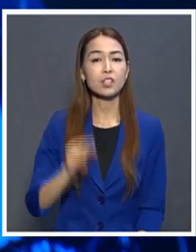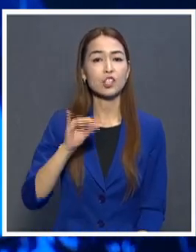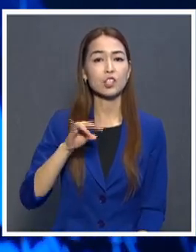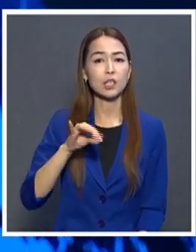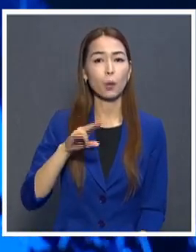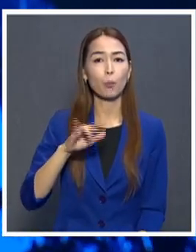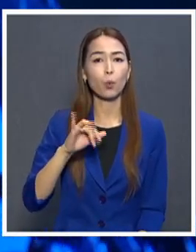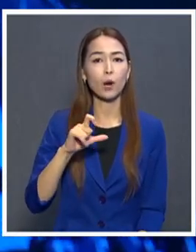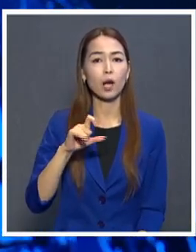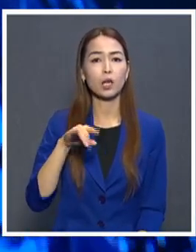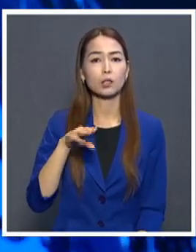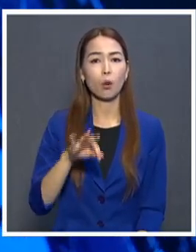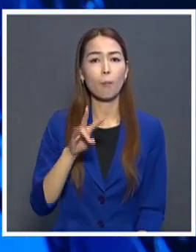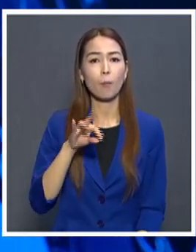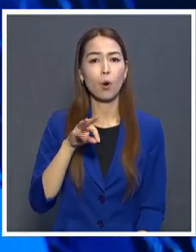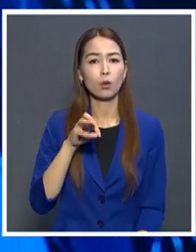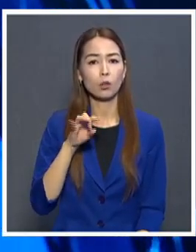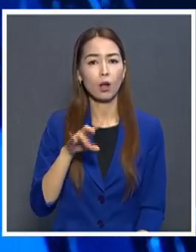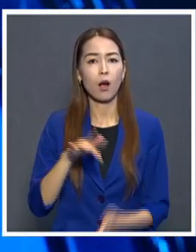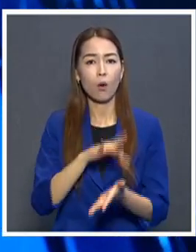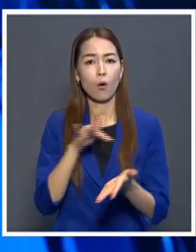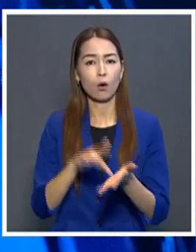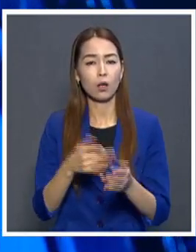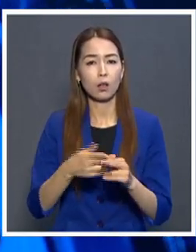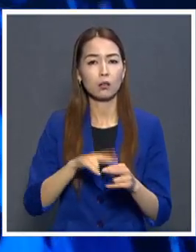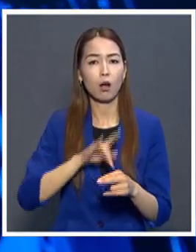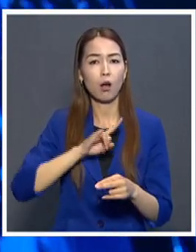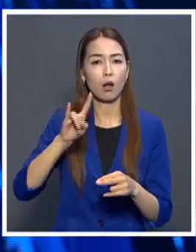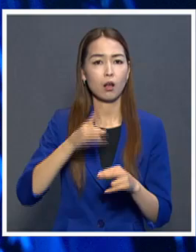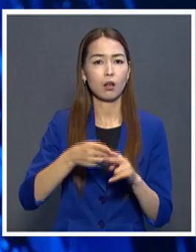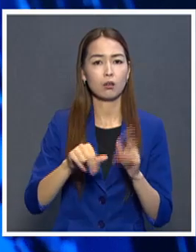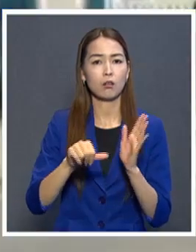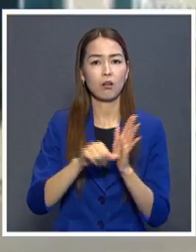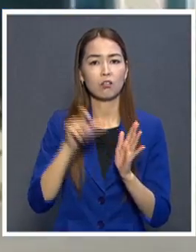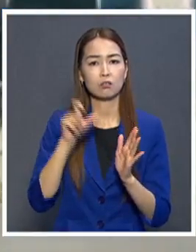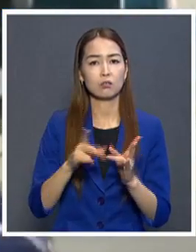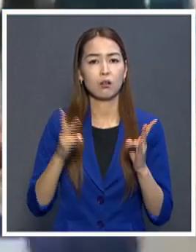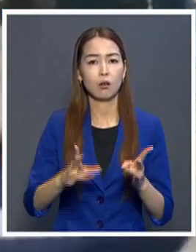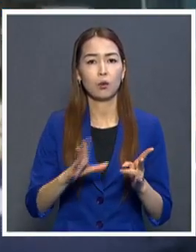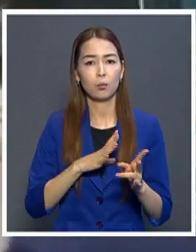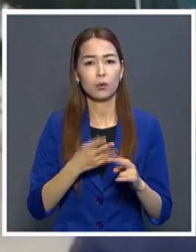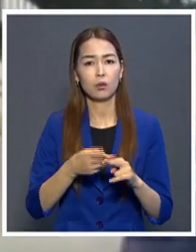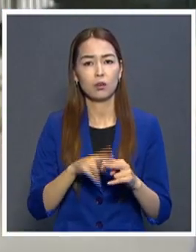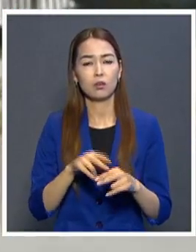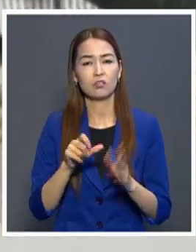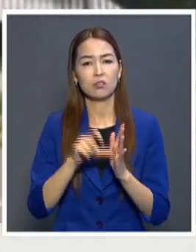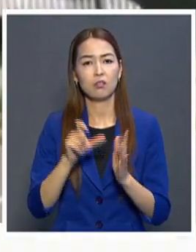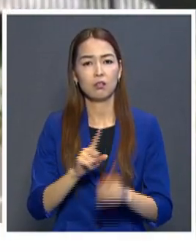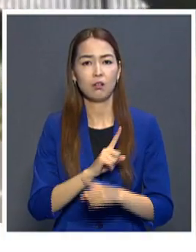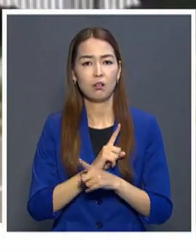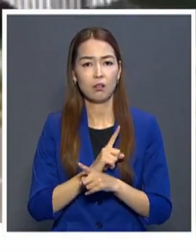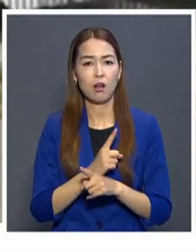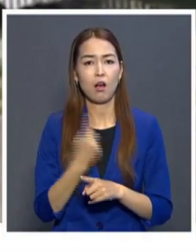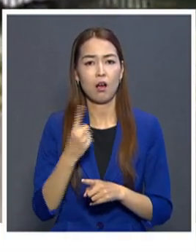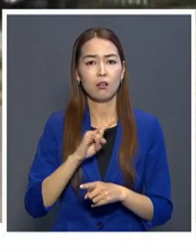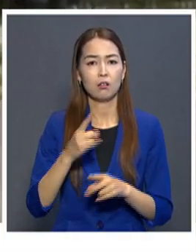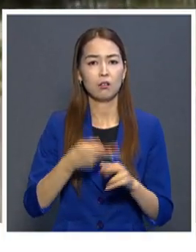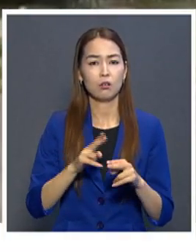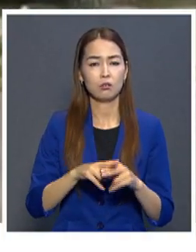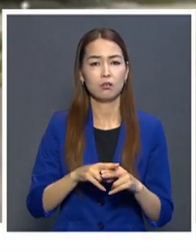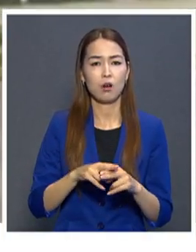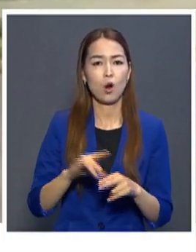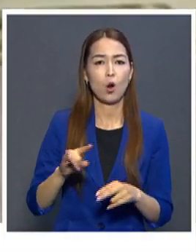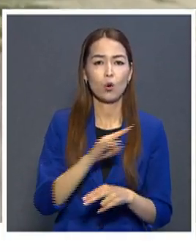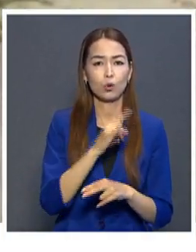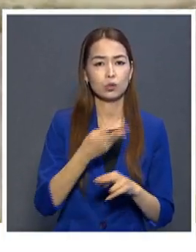Чилидің Пуэрто-Монт қаласында ұшақ тұрғын үйге құлап, кемінде 6 адам мерт болды. Олардың 5-і жолаушылар, 1-і ұшқыш. Жергілікті бұқаралық